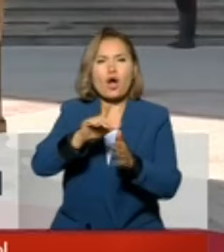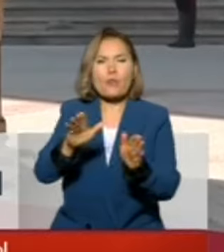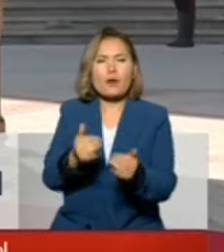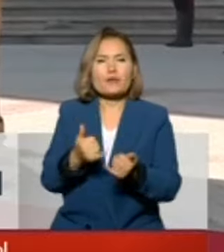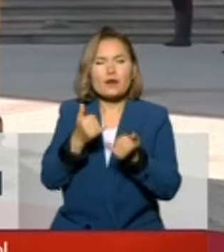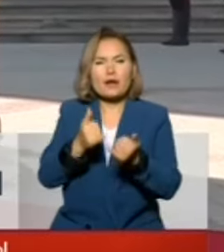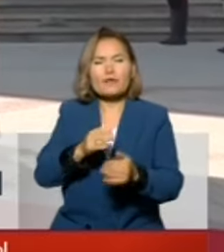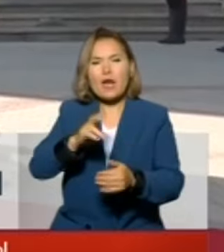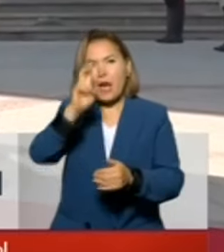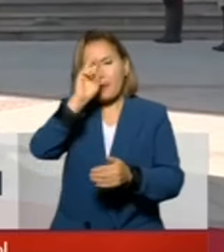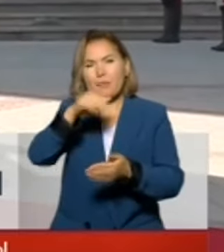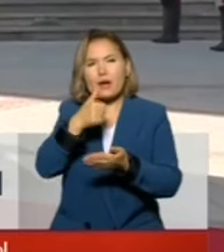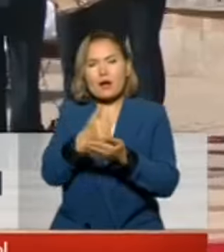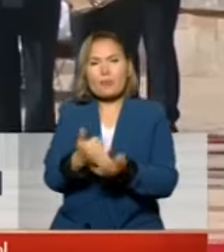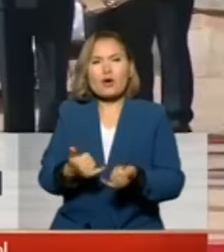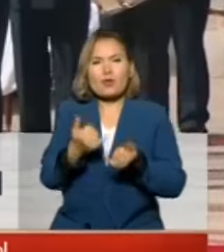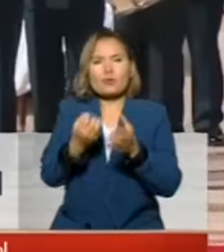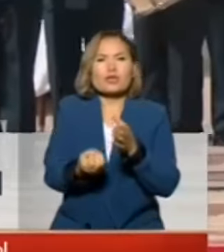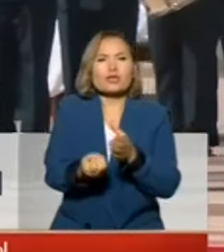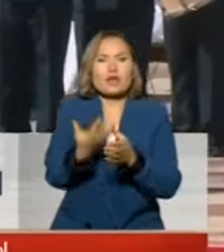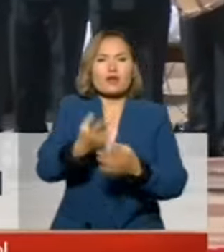құрметіне зеңбіректен оқ атылды.